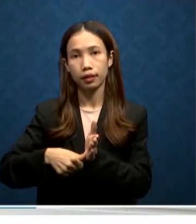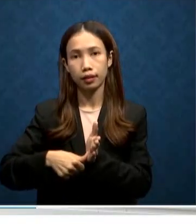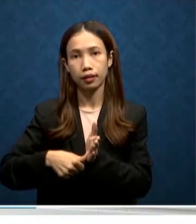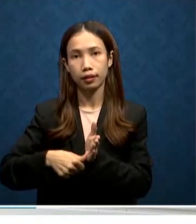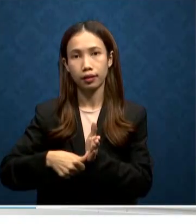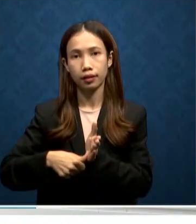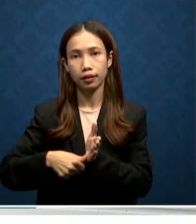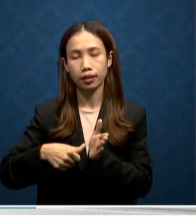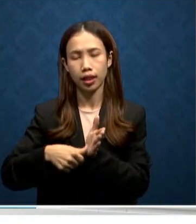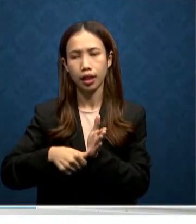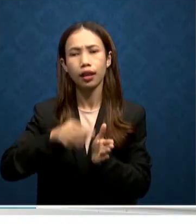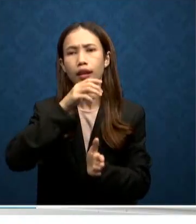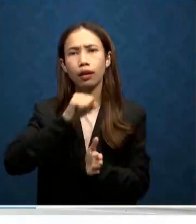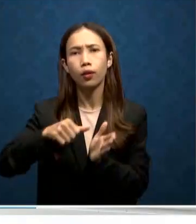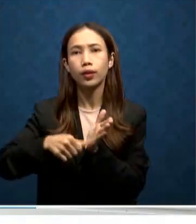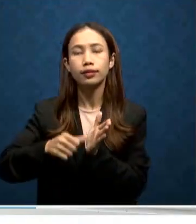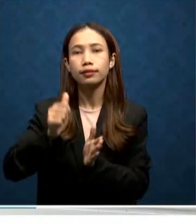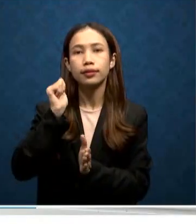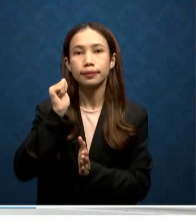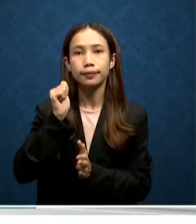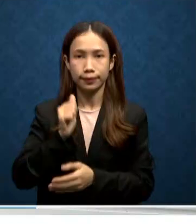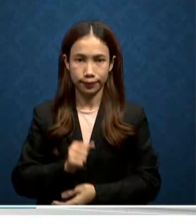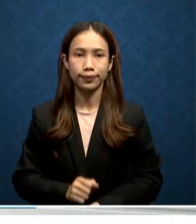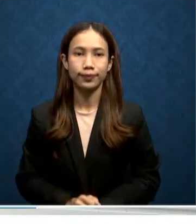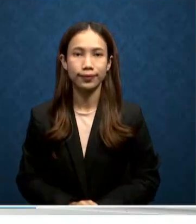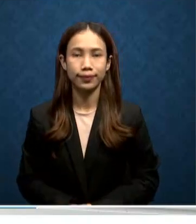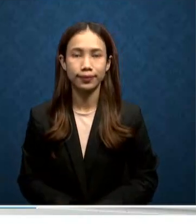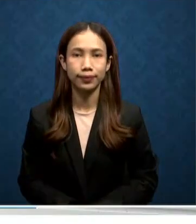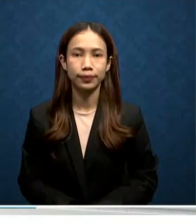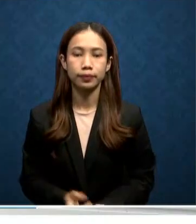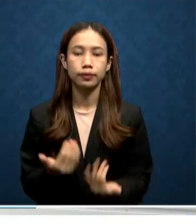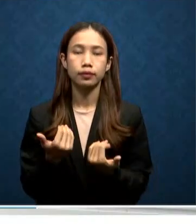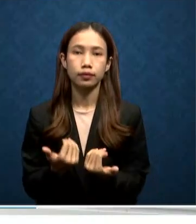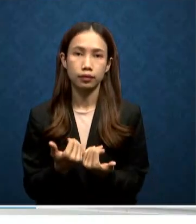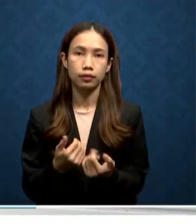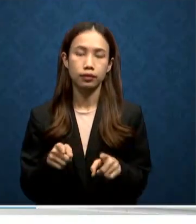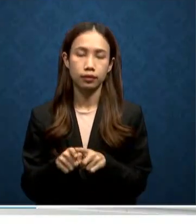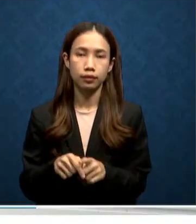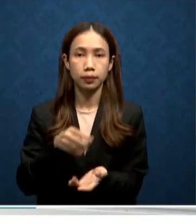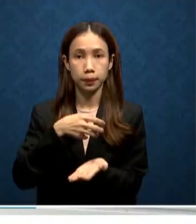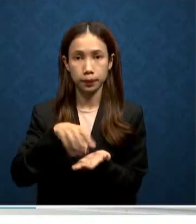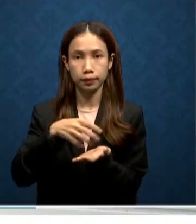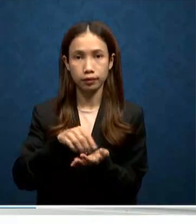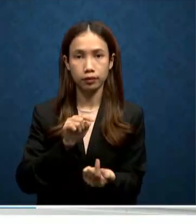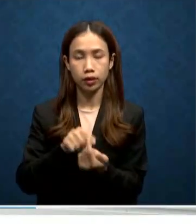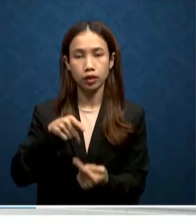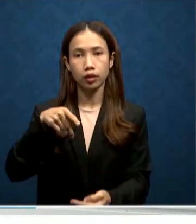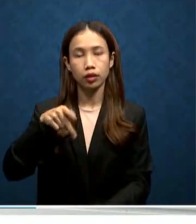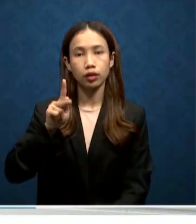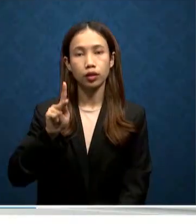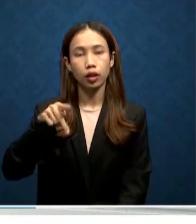เอ่อหนี้เก่านะครับนะครับอันนี้ก็ขออนุญาตกราบเรียนว่ากบฐได้ดำเนินการ